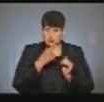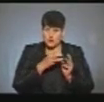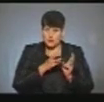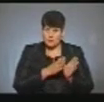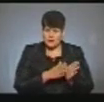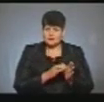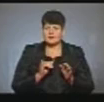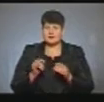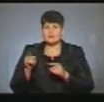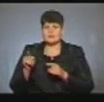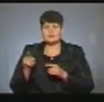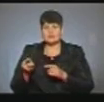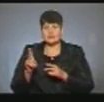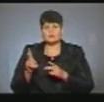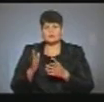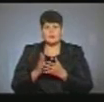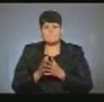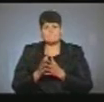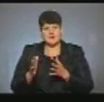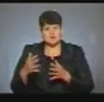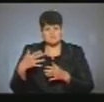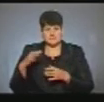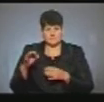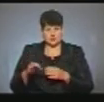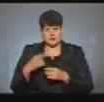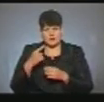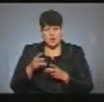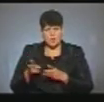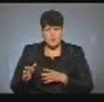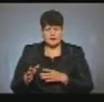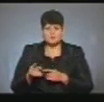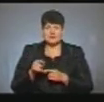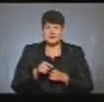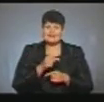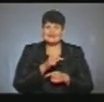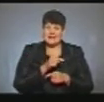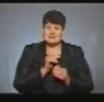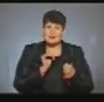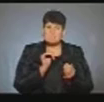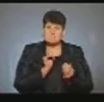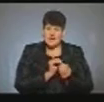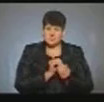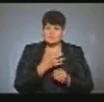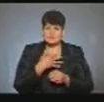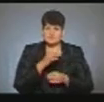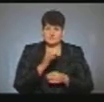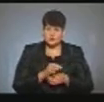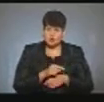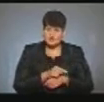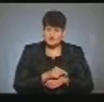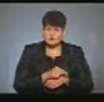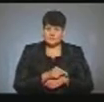опалення і тих будинків, де є більше 50% індивідуального опалення. От для тих, де є менше 50% індивідуального